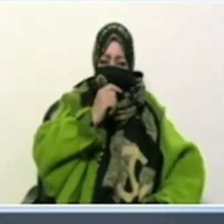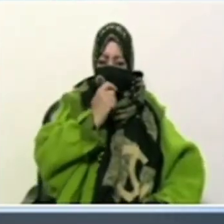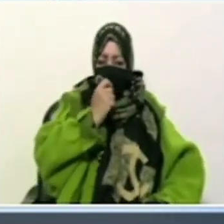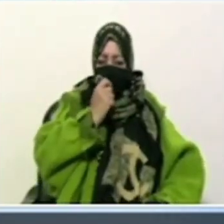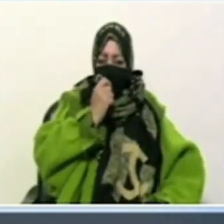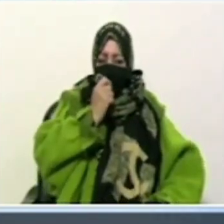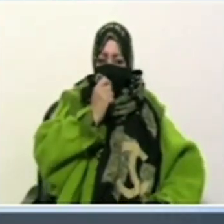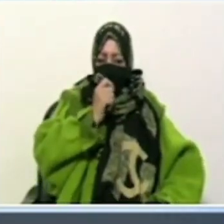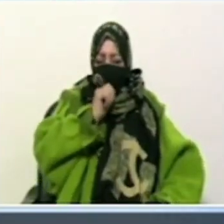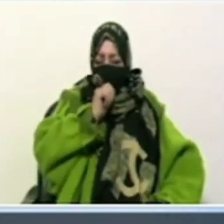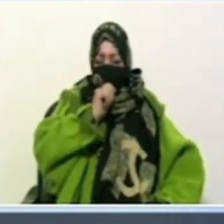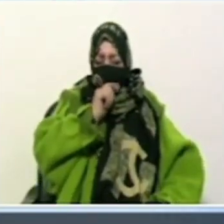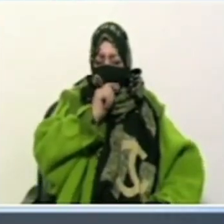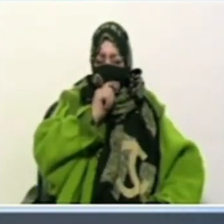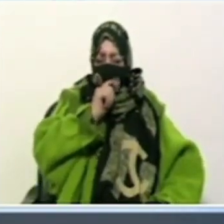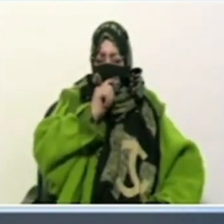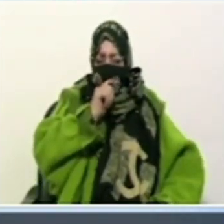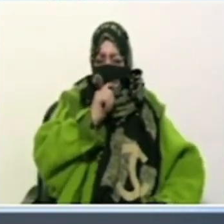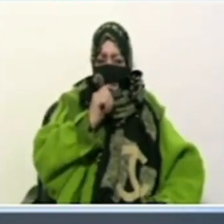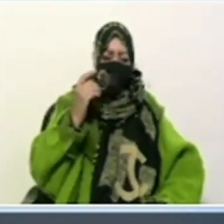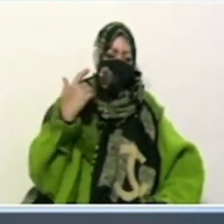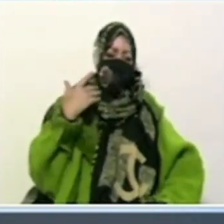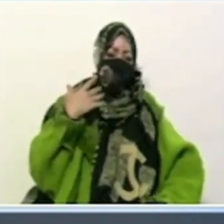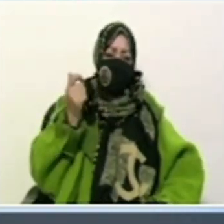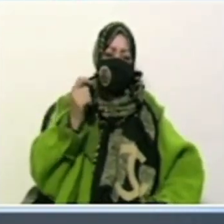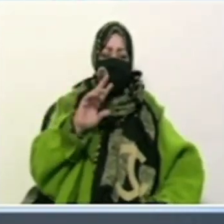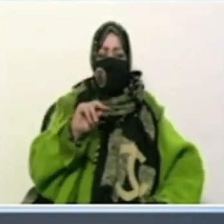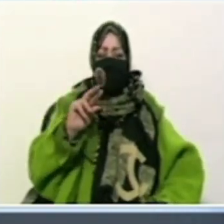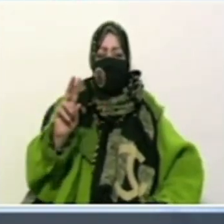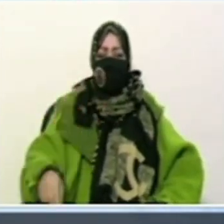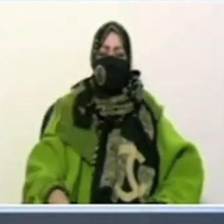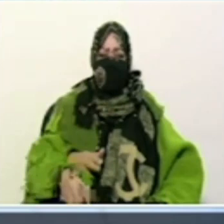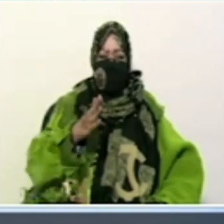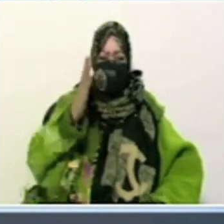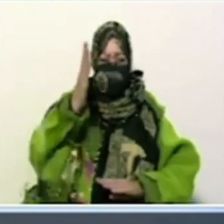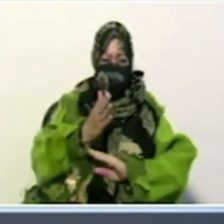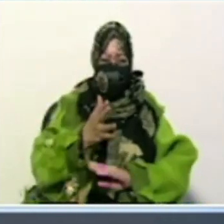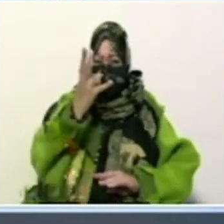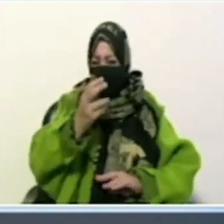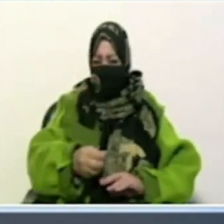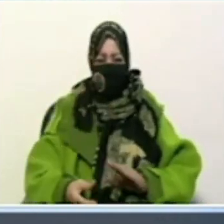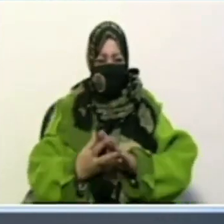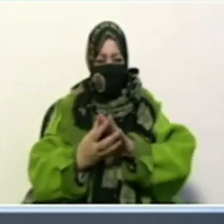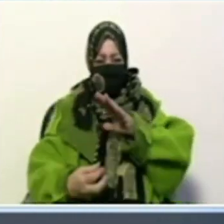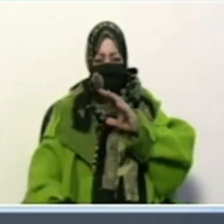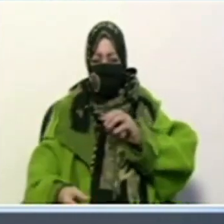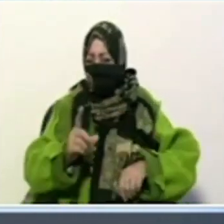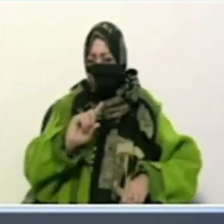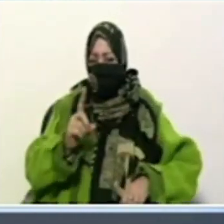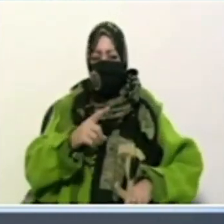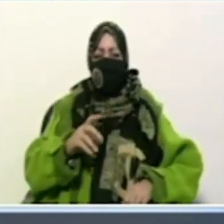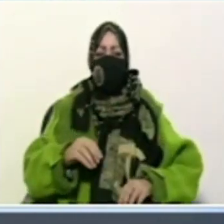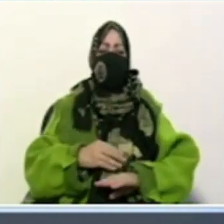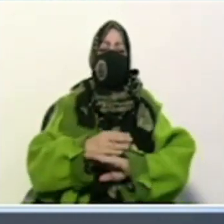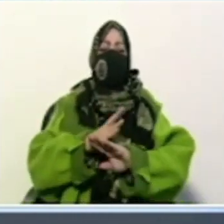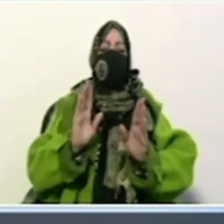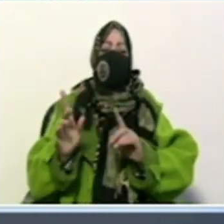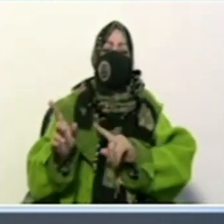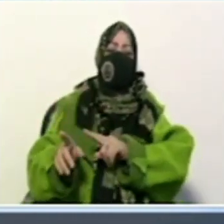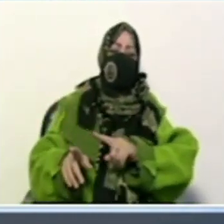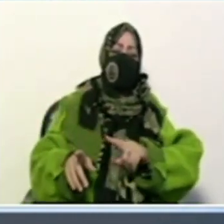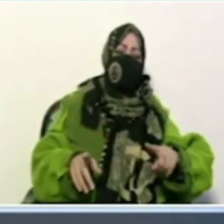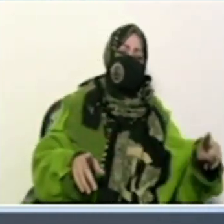تذبح نهارا يعني كالأضاحي. أيضا غير أن العقيقة طبعا